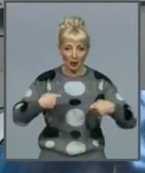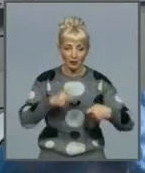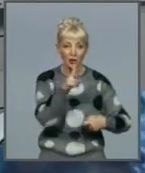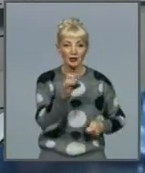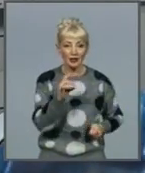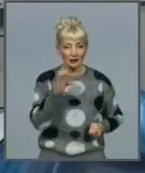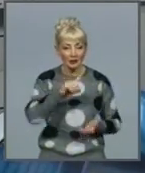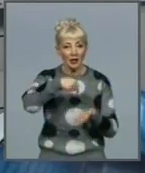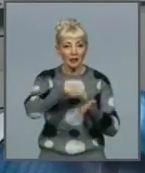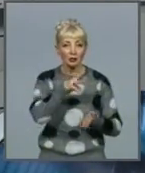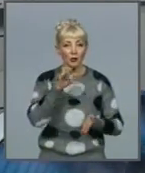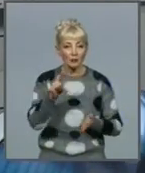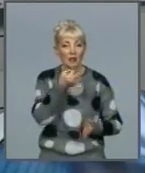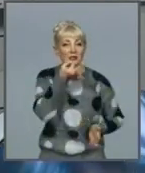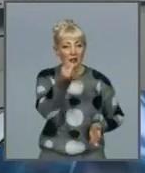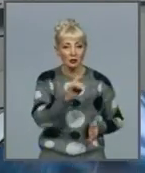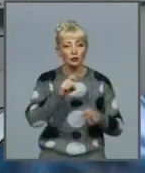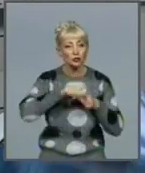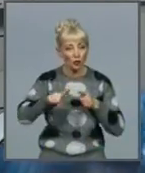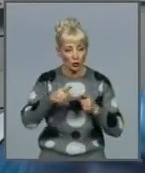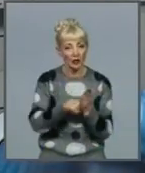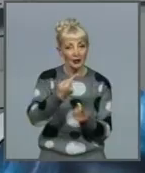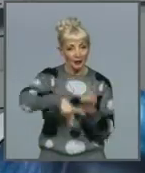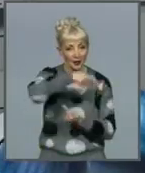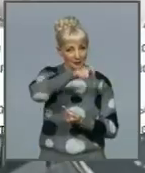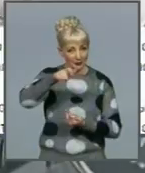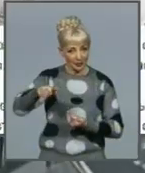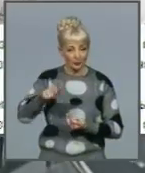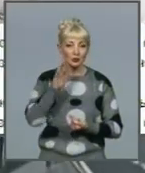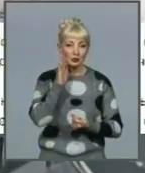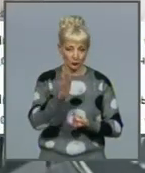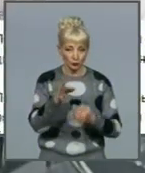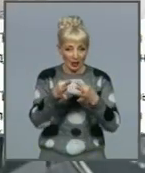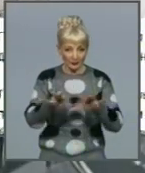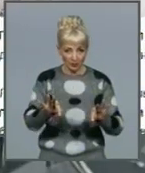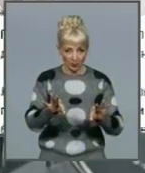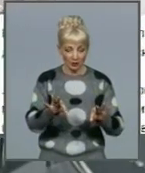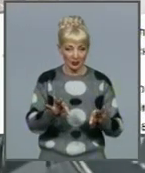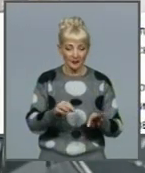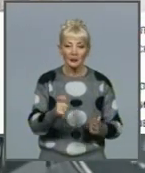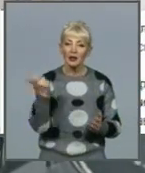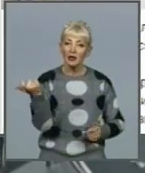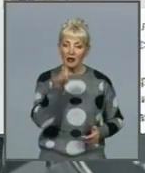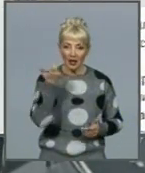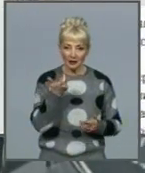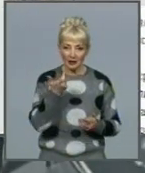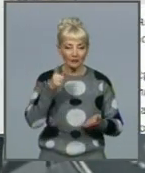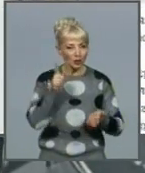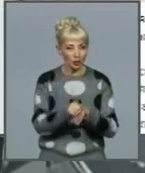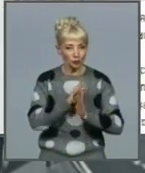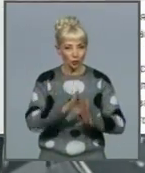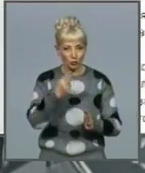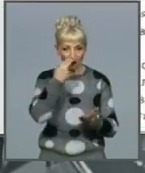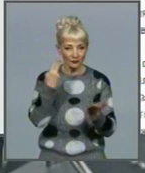голова зауважив, що незабаром підприємці вийдуть із заручників. Харків не повинен виглядати небезпечно